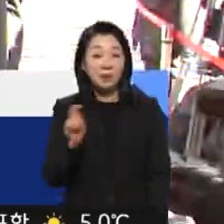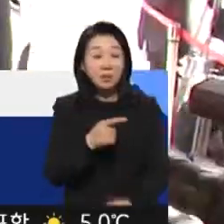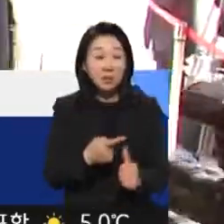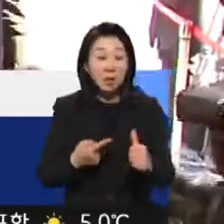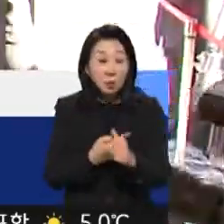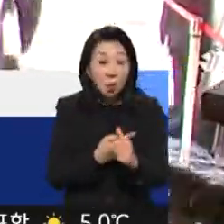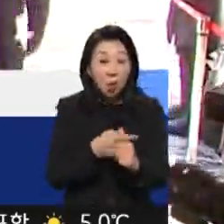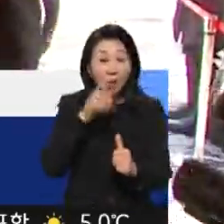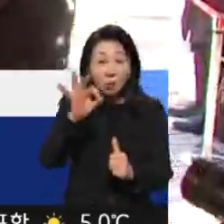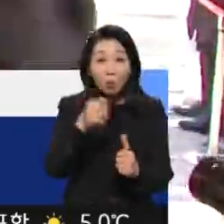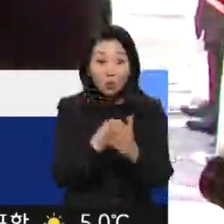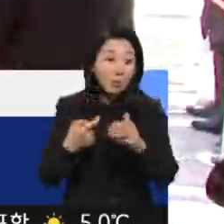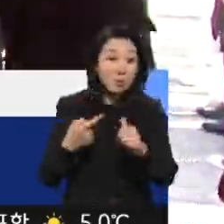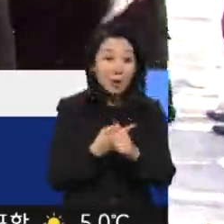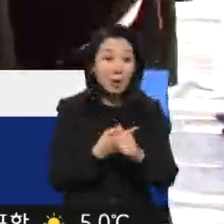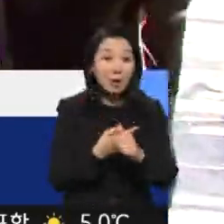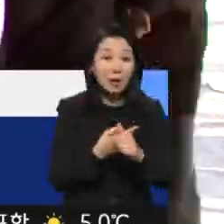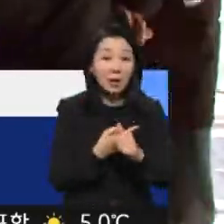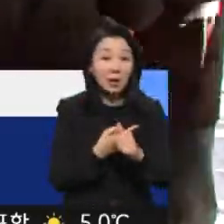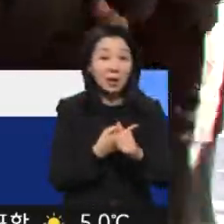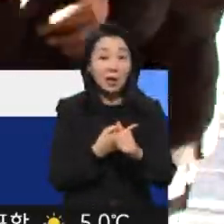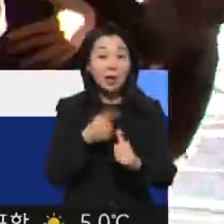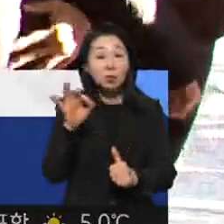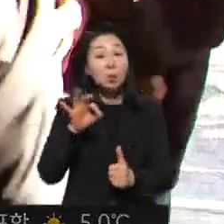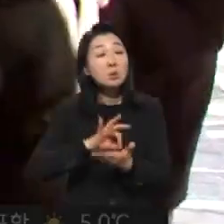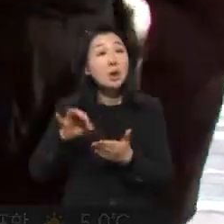맞나요? 돈은 어디에 숨겼어요?